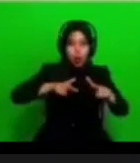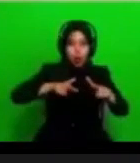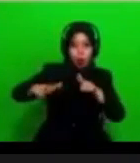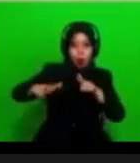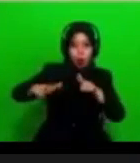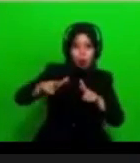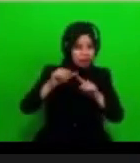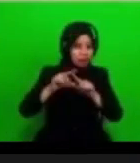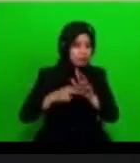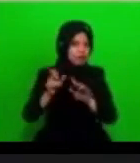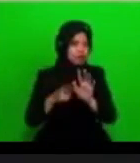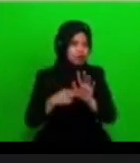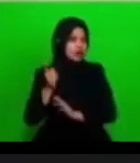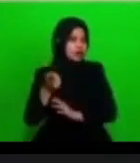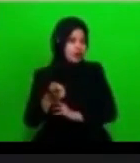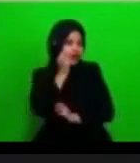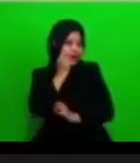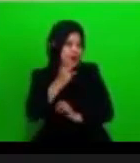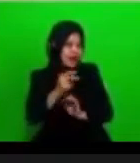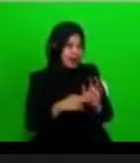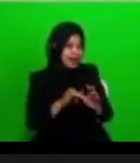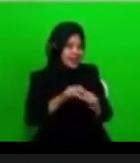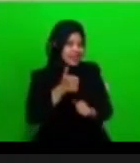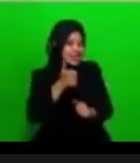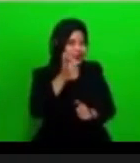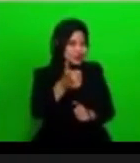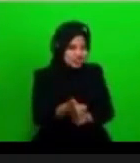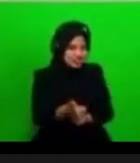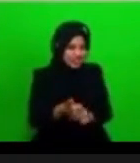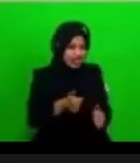juga. Iya, ya kan? Ibu Erni ini nanti bisa ikutan